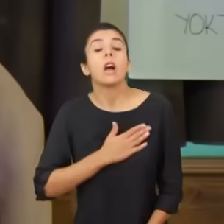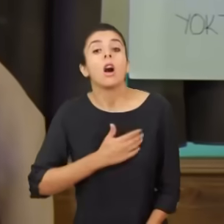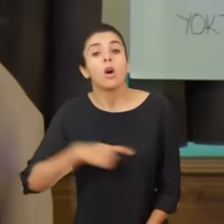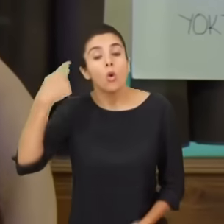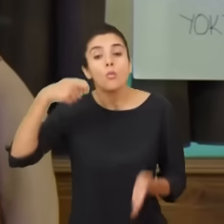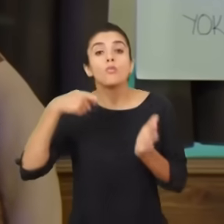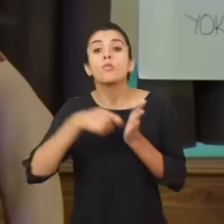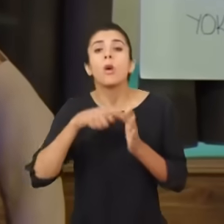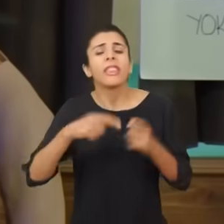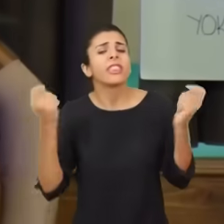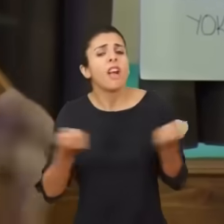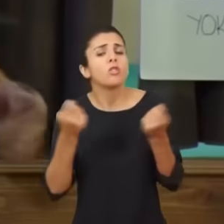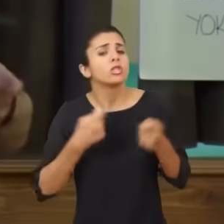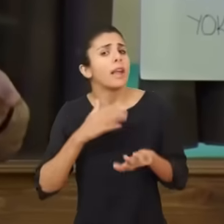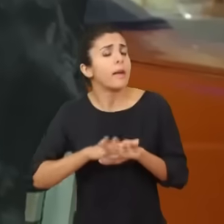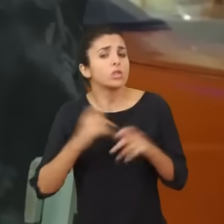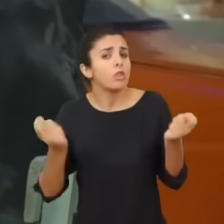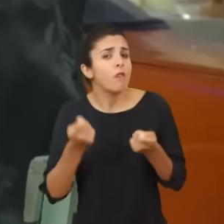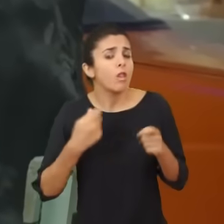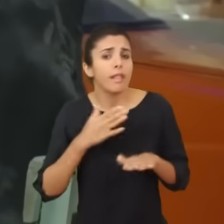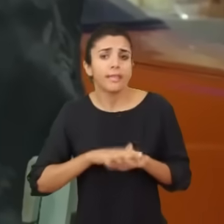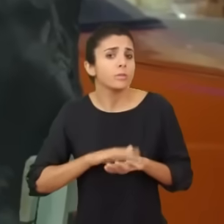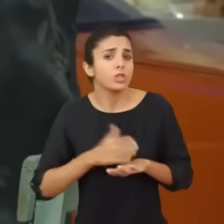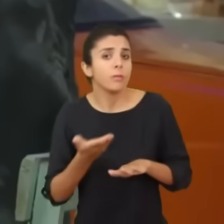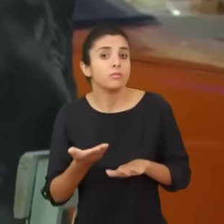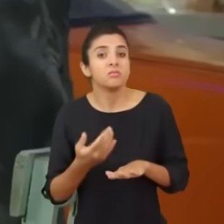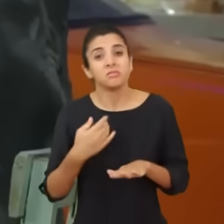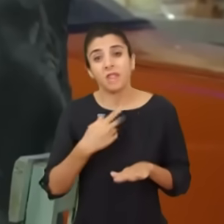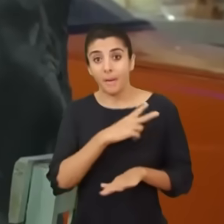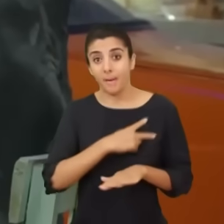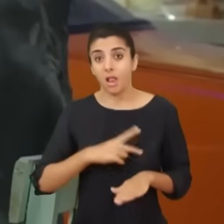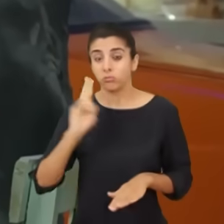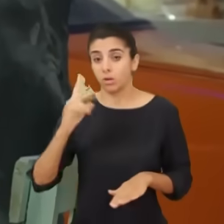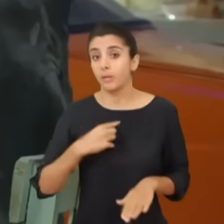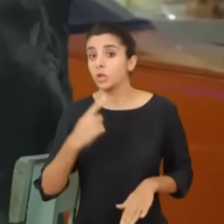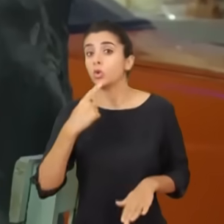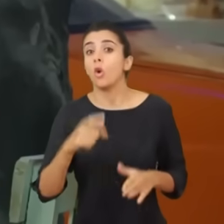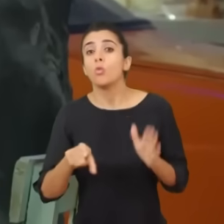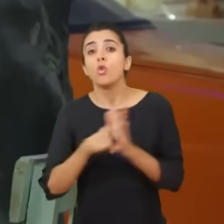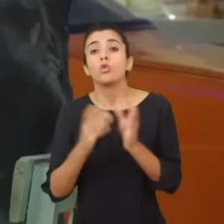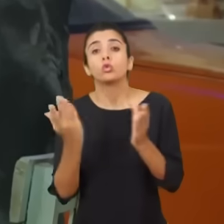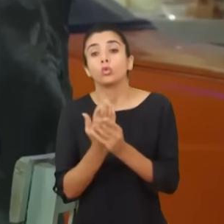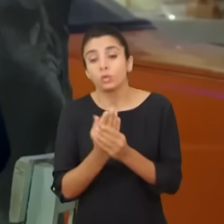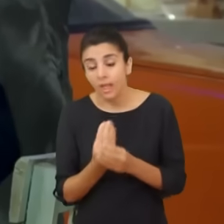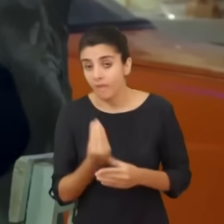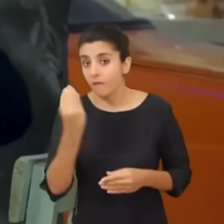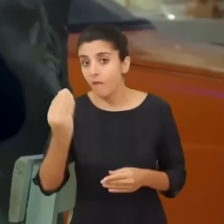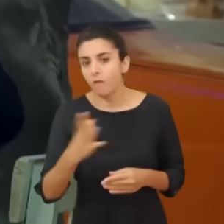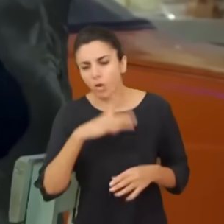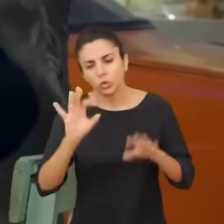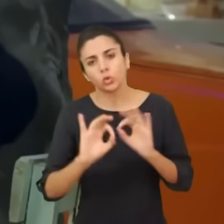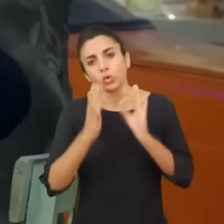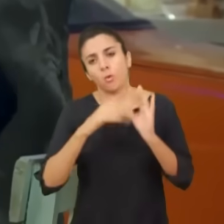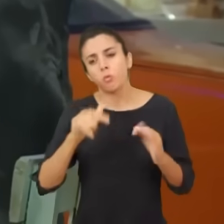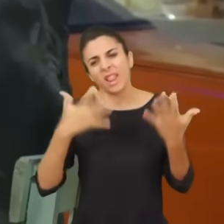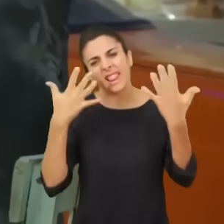bu davulcu işini ne yapacağız ya, davul işi? Ya belediyeye söyledim işte, ruhsatlı birini gönderecekler. O işi